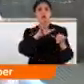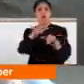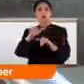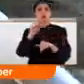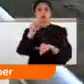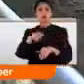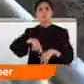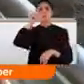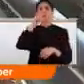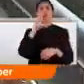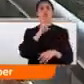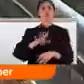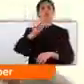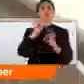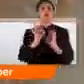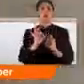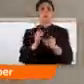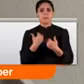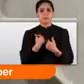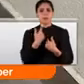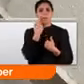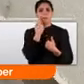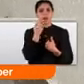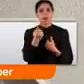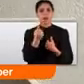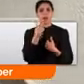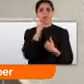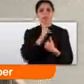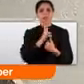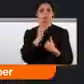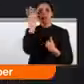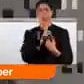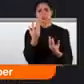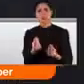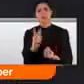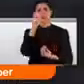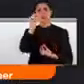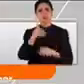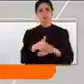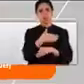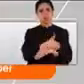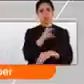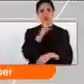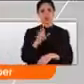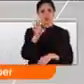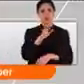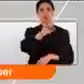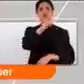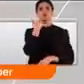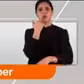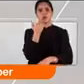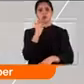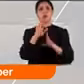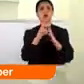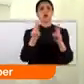günümüz maalesef temizlikte geçiyor. Bakın. Tertemiz sandalye ne hale gelmiş. Bir gün önce temizledim. Camlarımızı açamıyoruz,